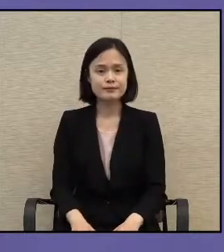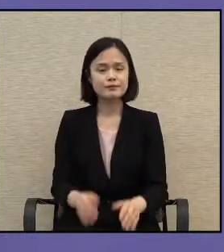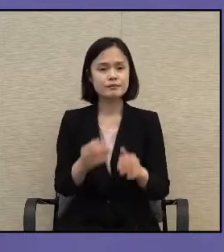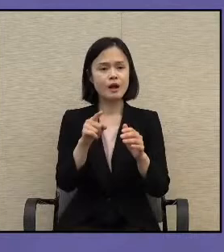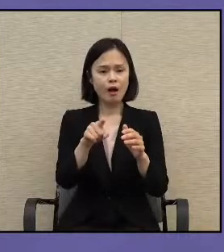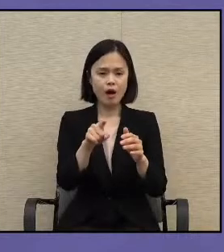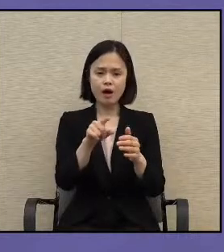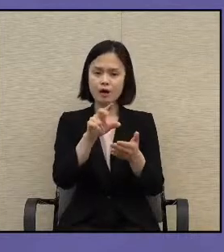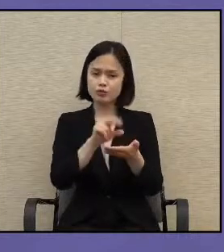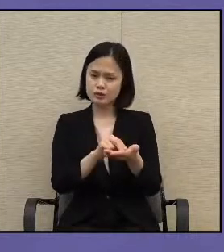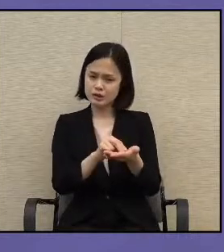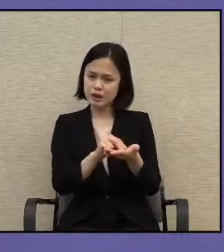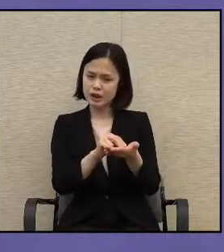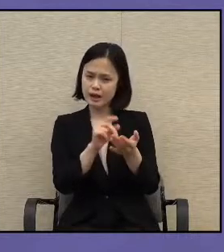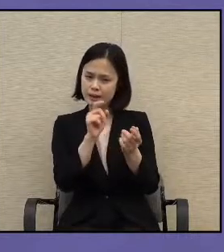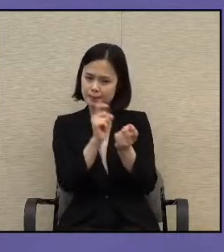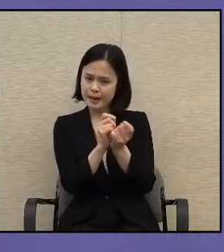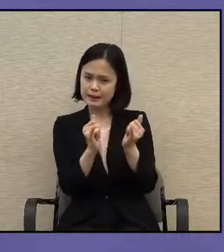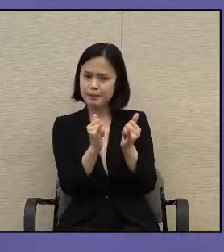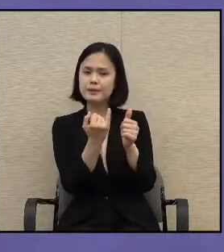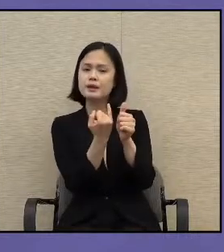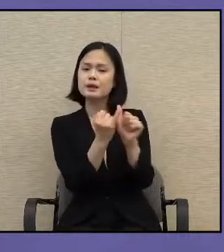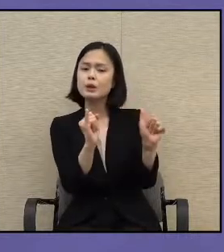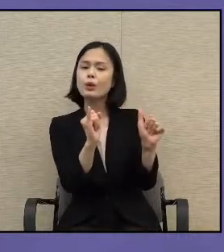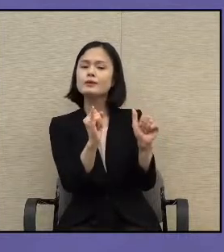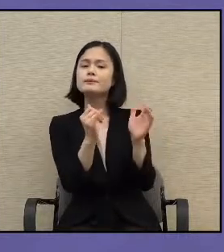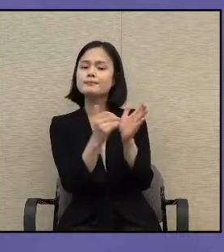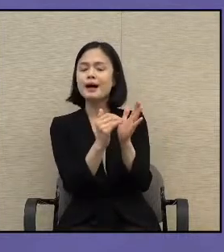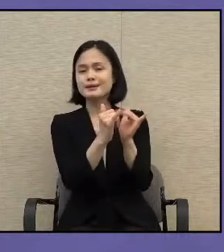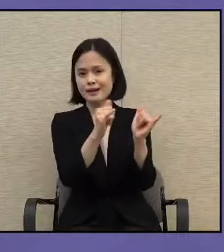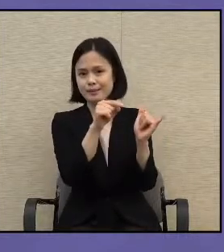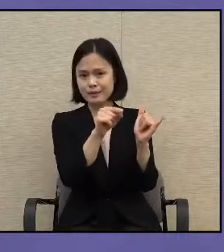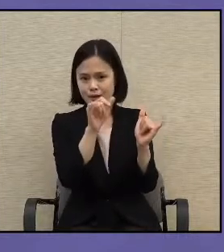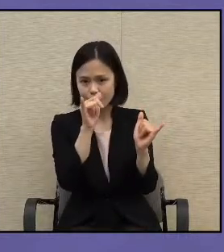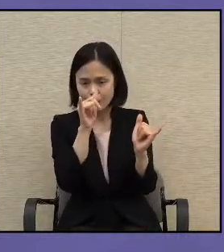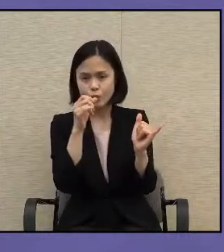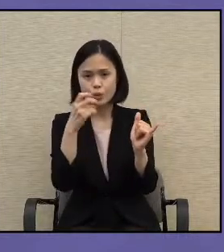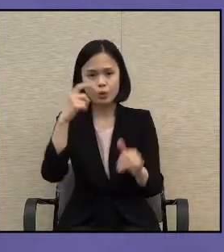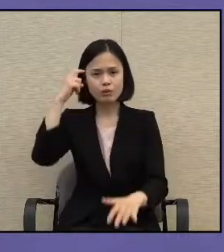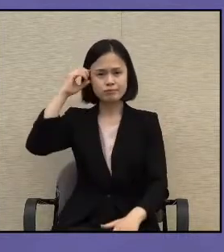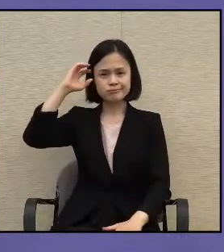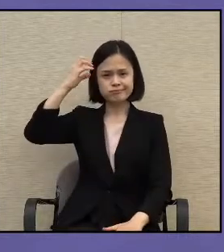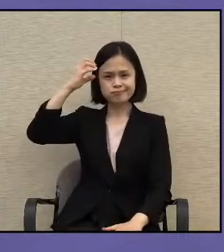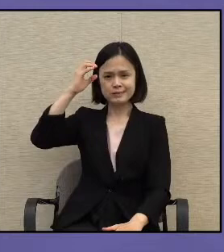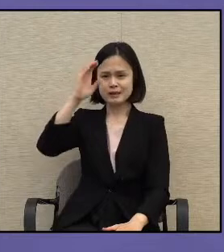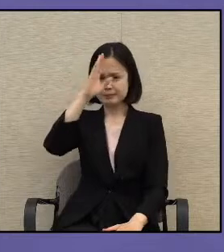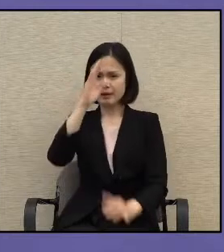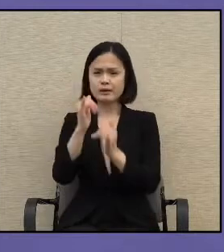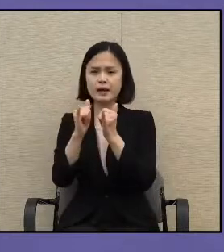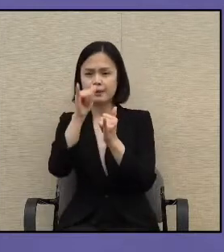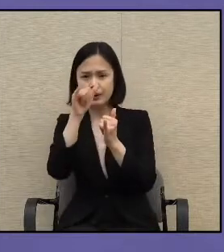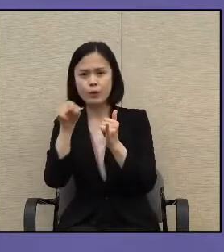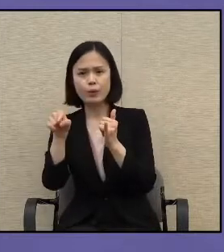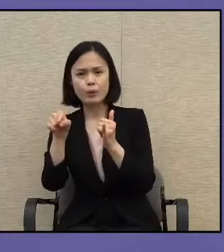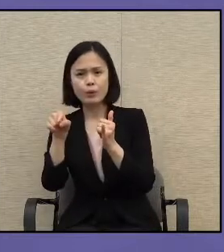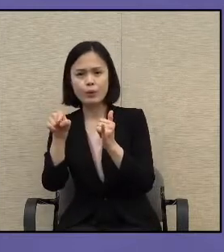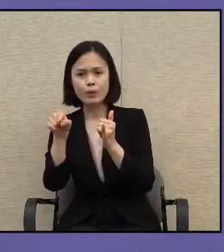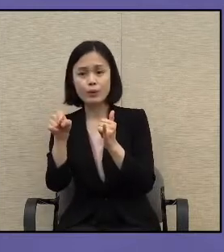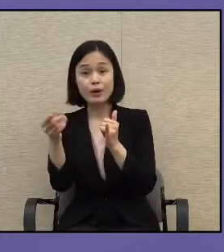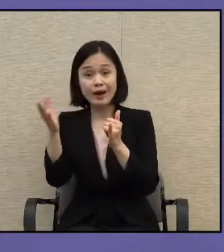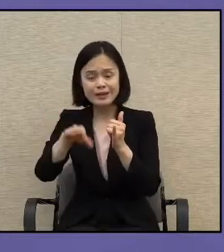수도 있고, 그게 조현병 환자일 수도 있을 텐데, 이들의 그 상태 자체가 아니라 그들이 어떻게 그